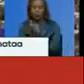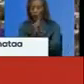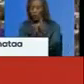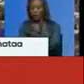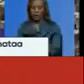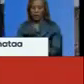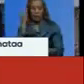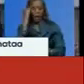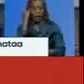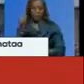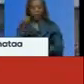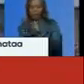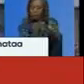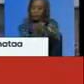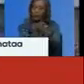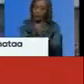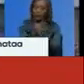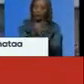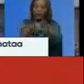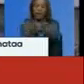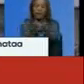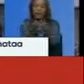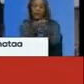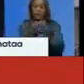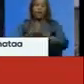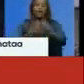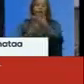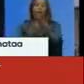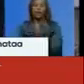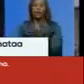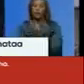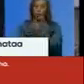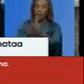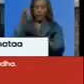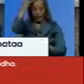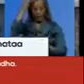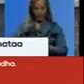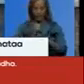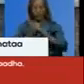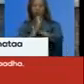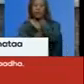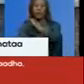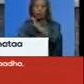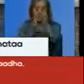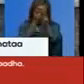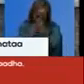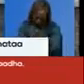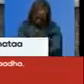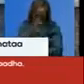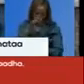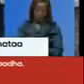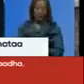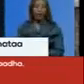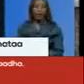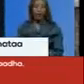በተለይም ሐሳብን የመግለጽ የመሰባሰብና የመደራጀት መብቶች በሕገ መንግሥታችን መሠረት ሊከበሩ